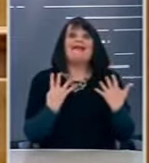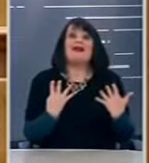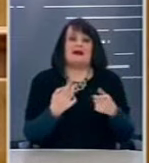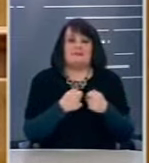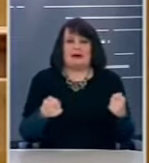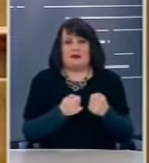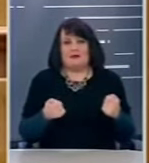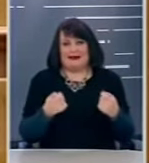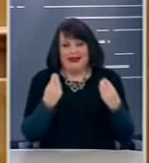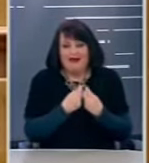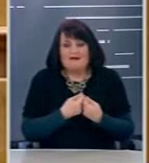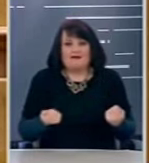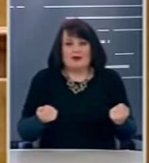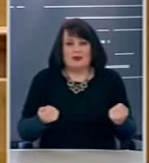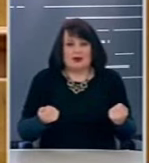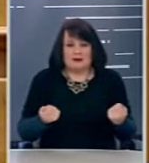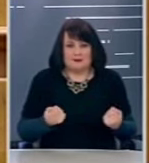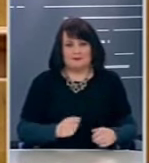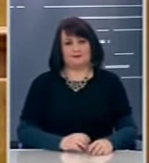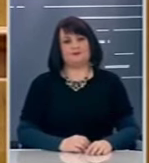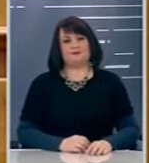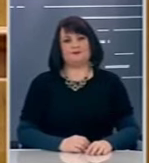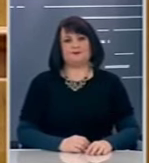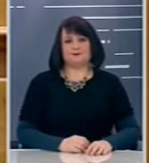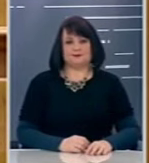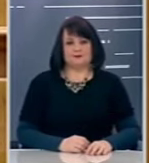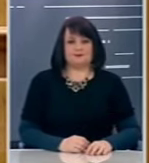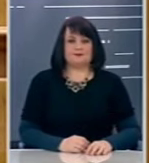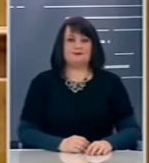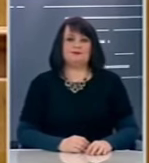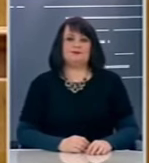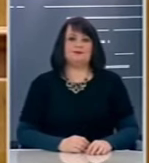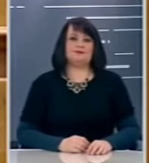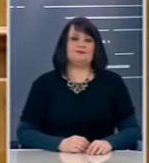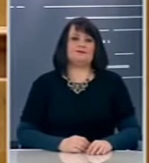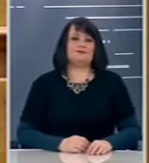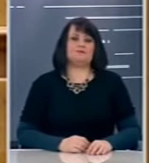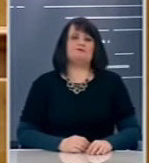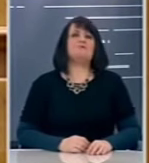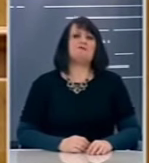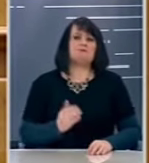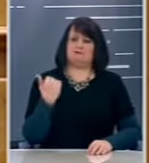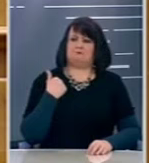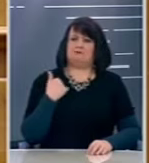η εφαρμογή τους, η έναρξη ισχύς τους αρχίζει αργότερα. Και θα ρωτήσει βεβαίως κάποιος,